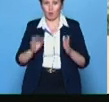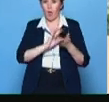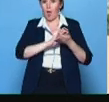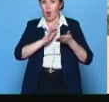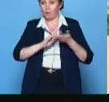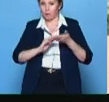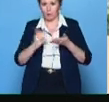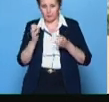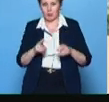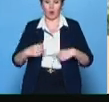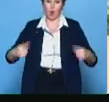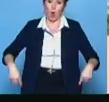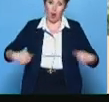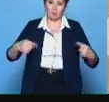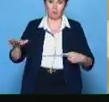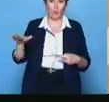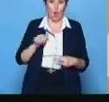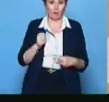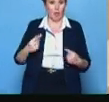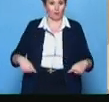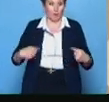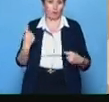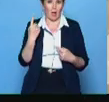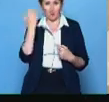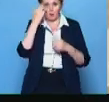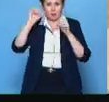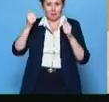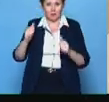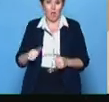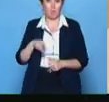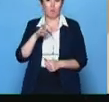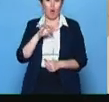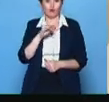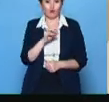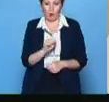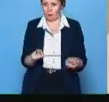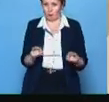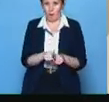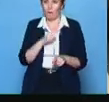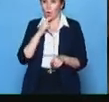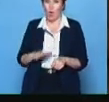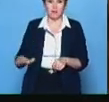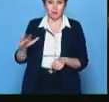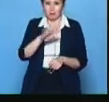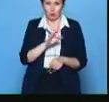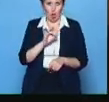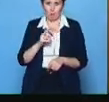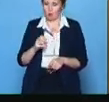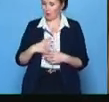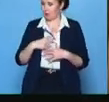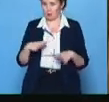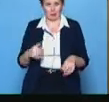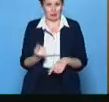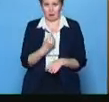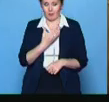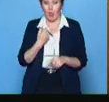на прокат для инвалидов и даже первая тактильная скульптура моржа. Такого нет ни в одном российском зоопарке. Это один из удачных примеров того,